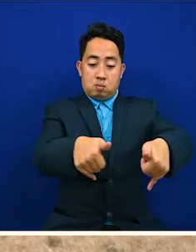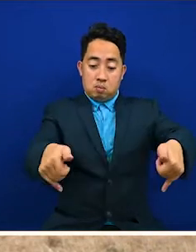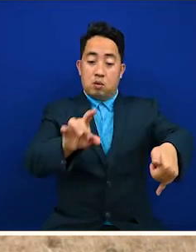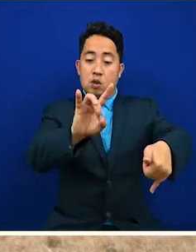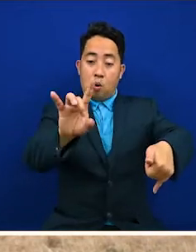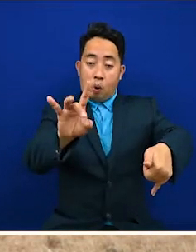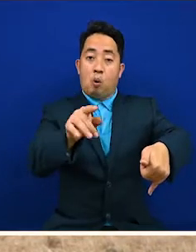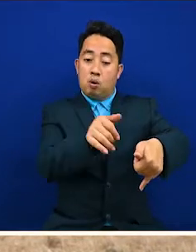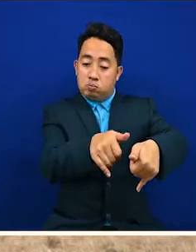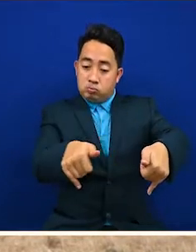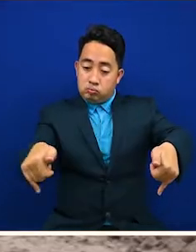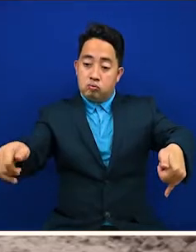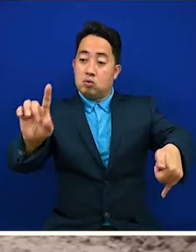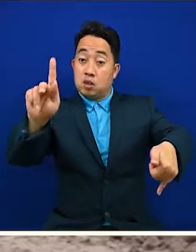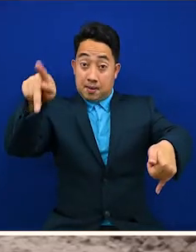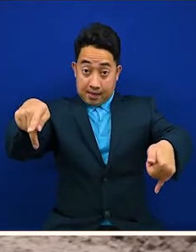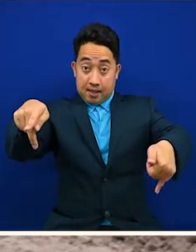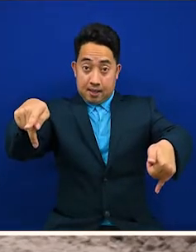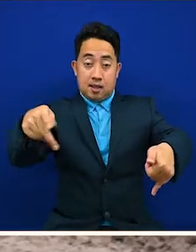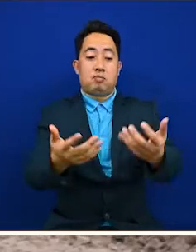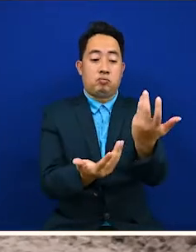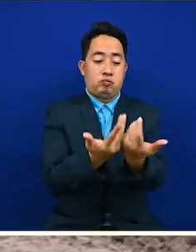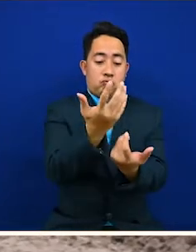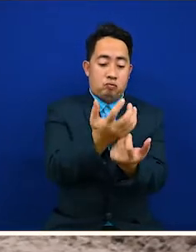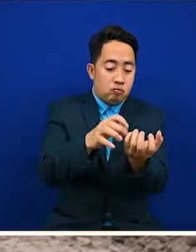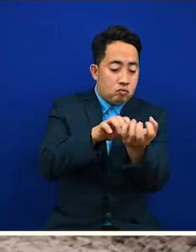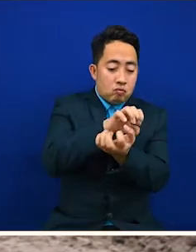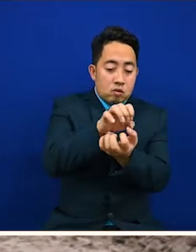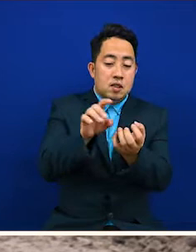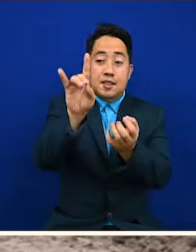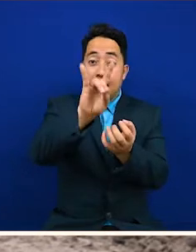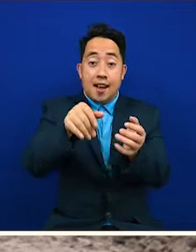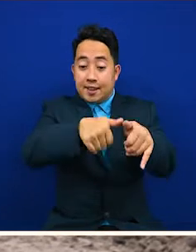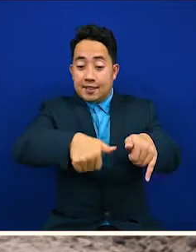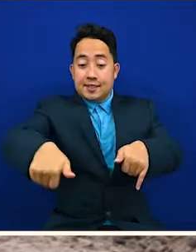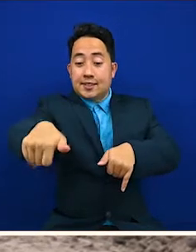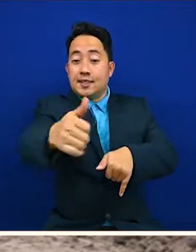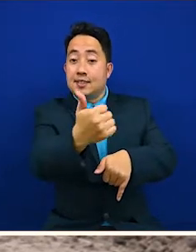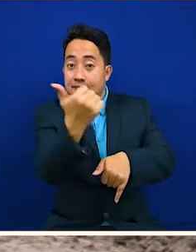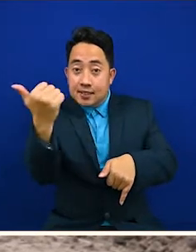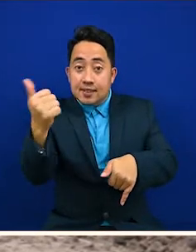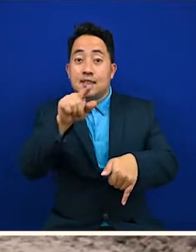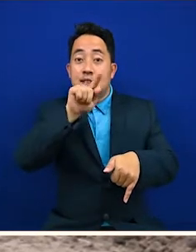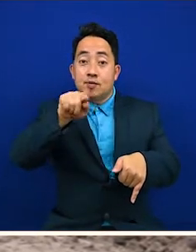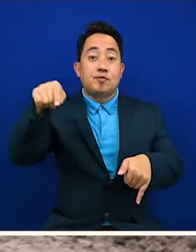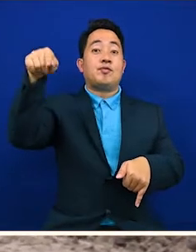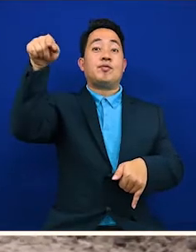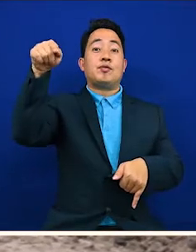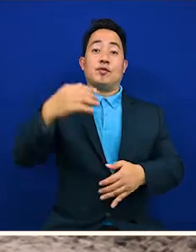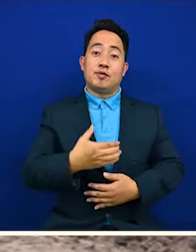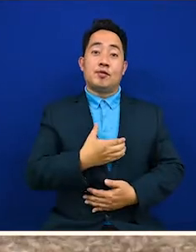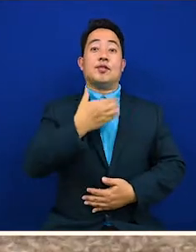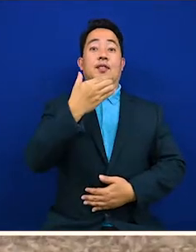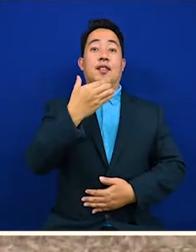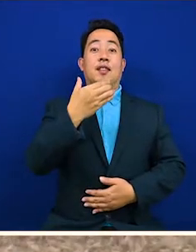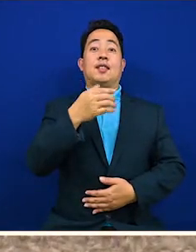ตัวไปจนถึงพันตัวก็ได้ครับโดยจะเล็มหญ้ากินร่วมกับสัตว์อื่นในทุ่งกว้างเช่นนกกระจอกเทศยีราฟแอนติโ